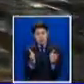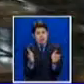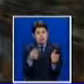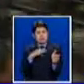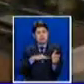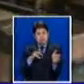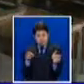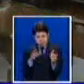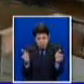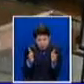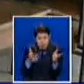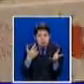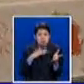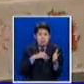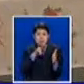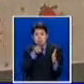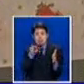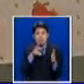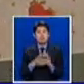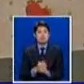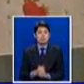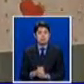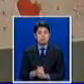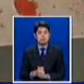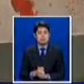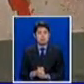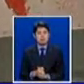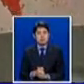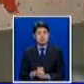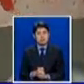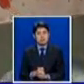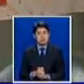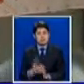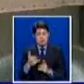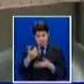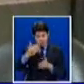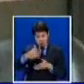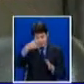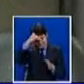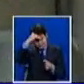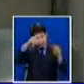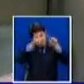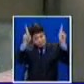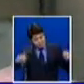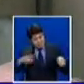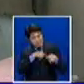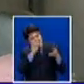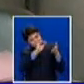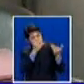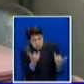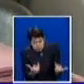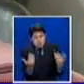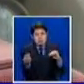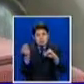จังนะฮะเดี๋ยวนี้เราห้องเรียนเมื่อก่อนจะมีแค่กระดานดำเฉยๆนะครับเดี๋ยวนี้จะ